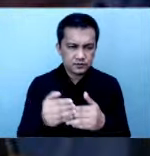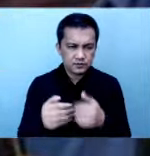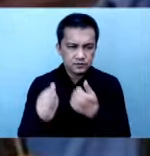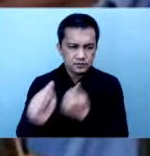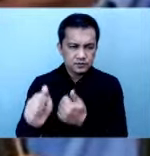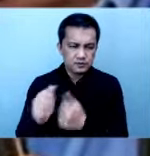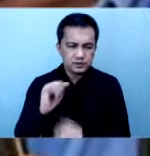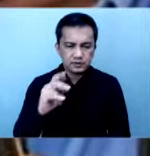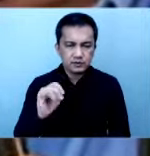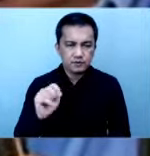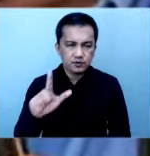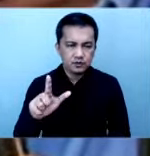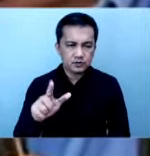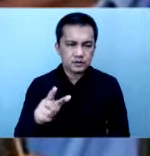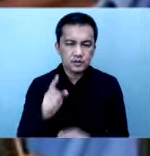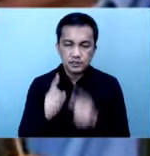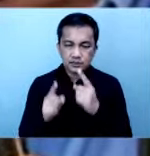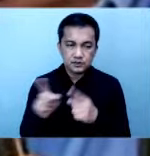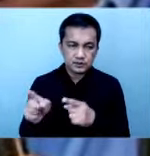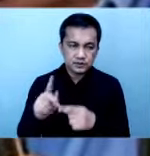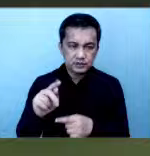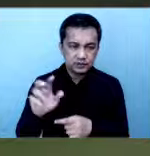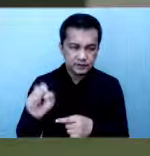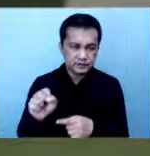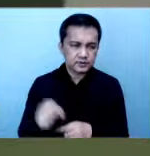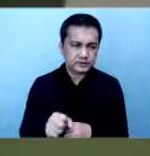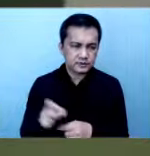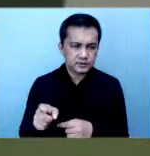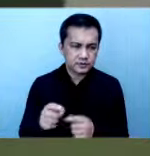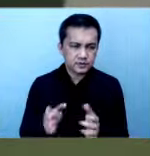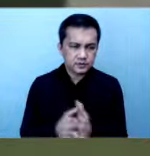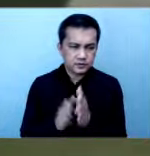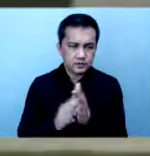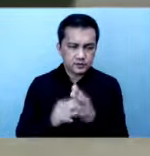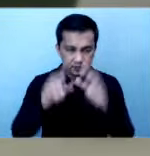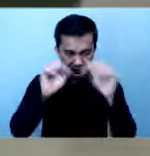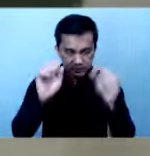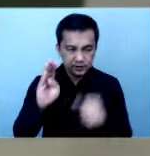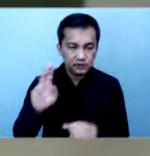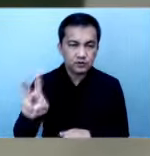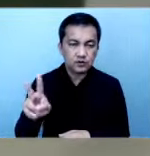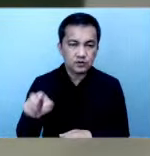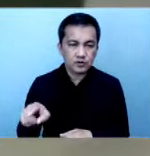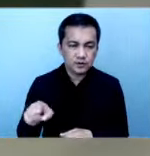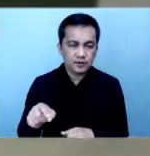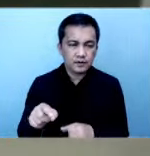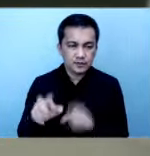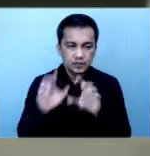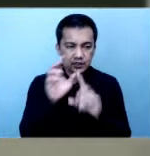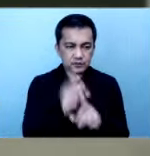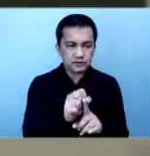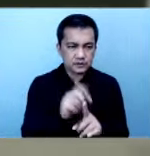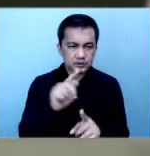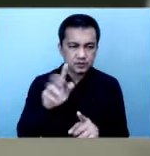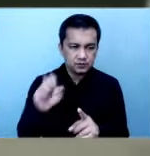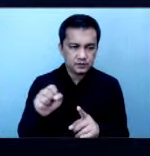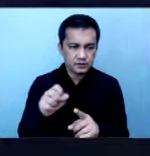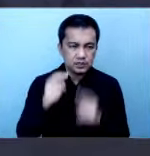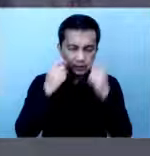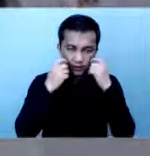Interpol. Nakausap na rin daw niya si Teves. Pinuri naman ni Pangulong Bongbong Marcos ang pagkakaaresto kay Teves sa